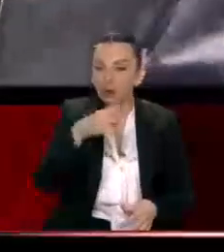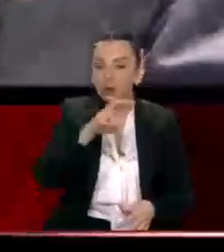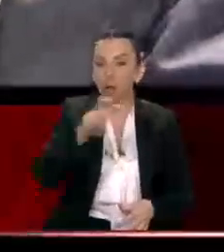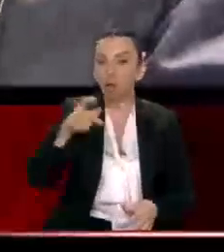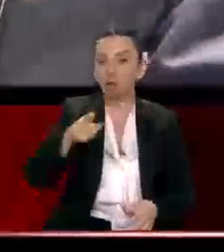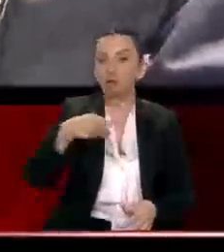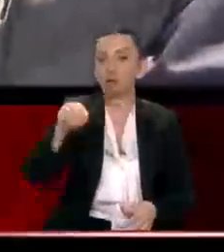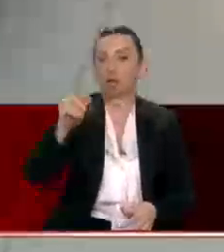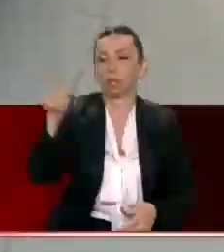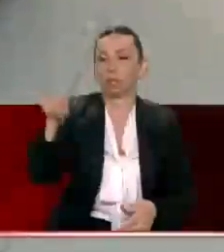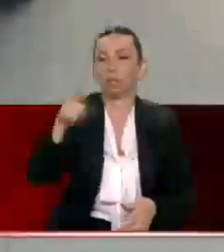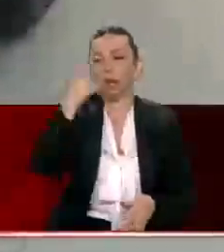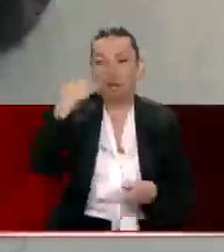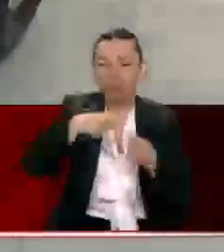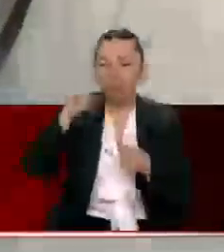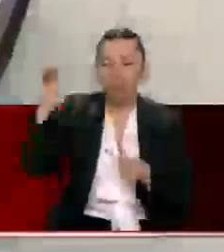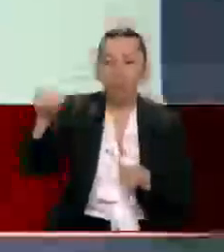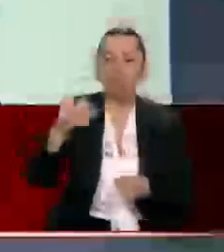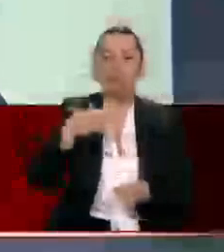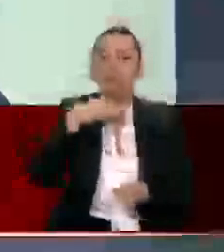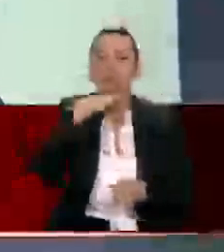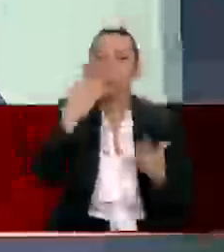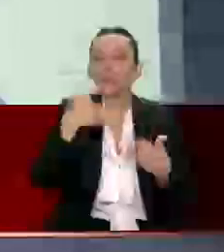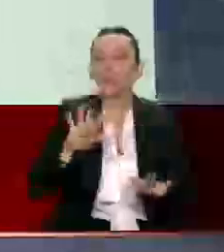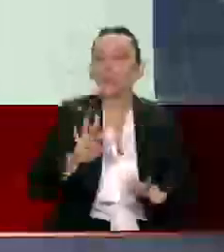sattı. Elinde parayı bankaya koysa bu kadar kar edemezdi.